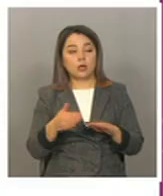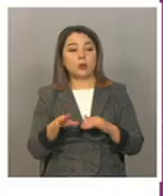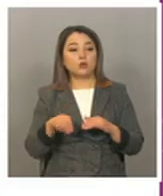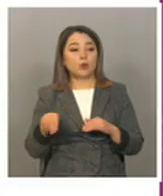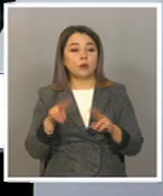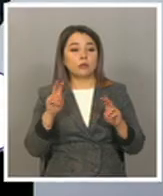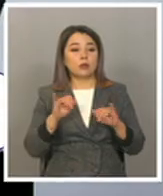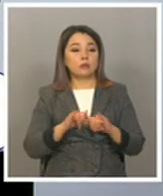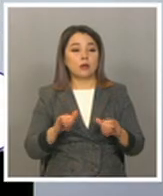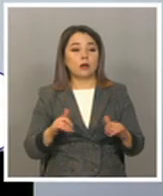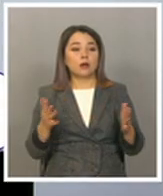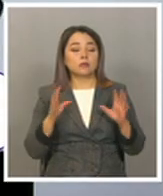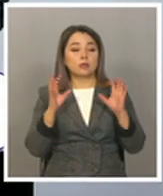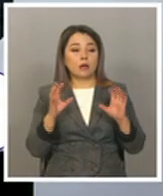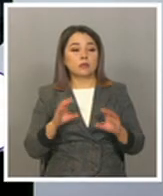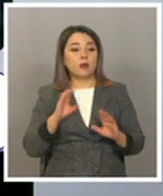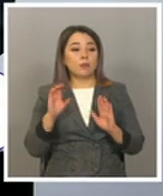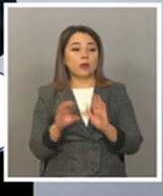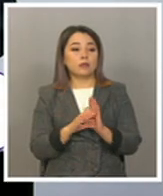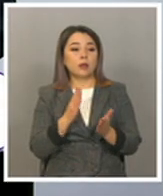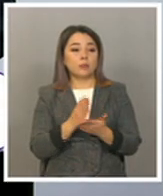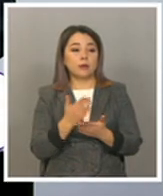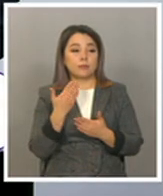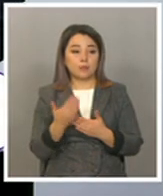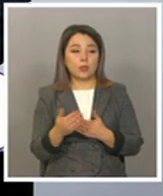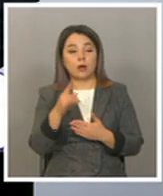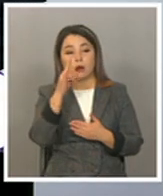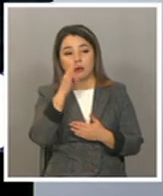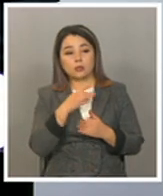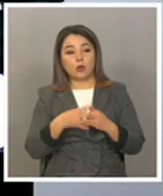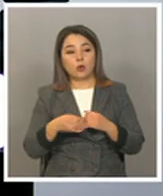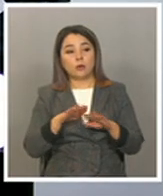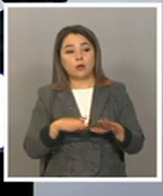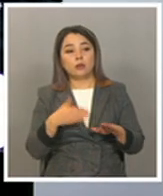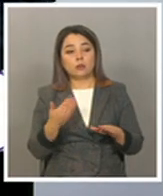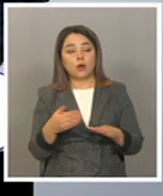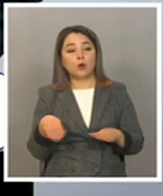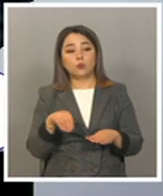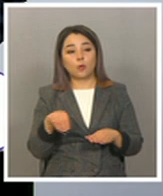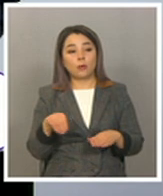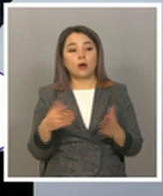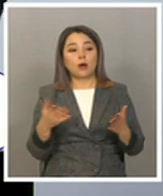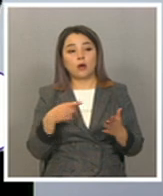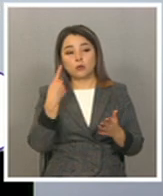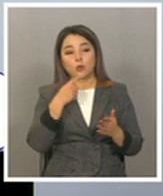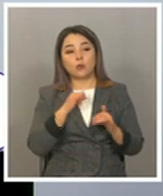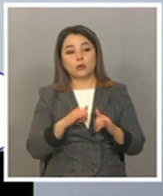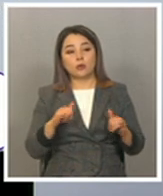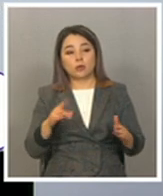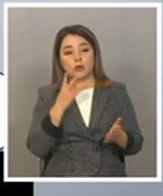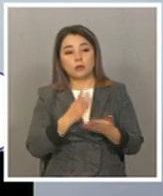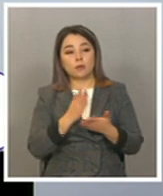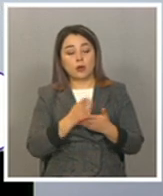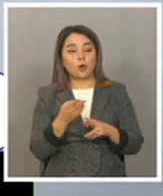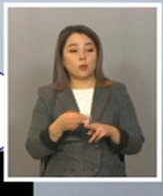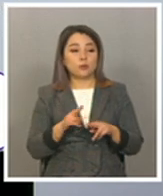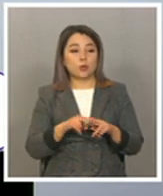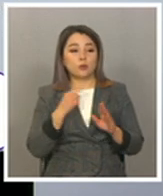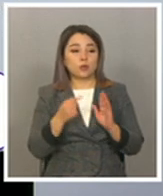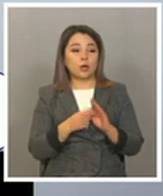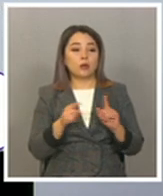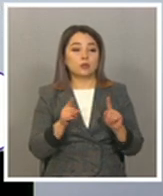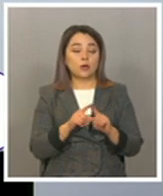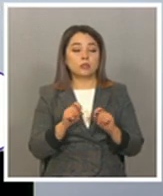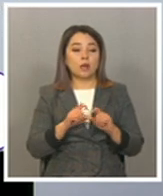қандай заңдылықтарға бағынады? Және Қазақстан аумағында топырақтың қандай түрлері таралған? Осы сұрақтарды қарастыра отырып,